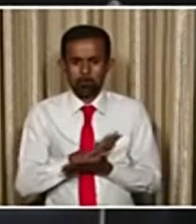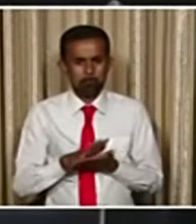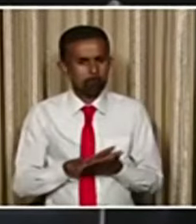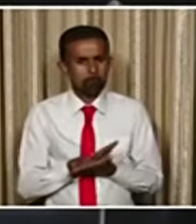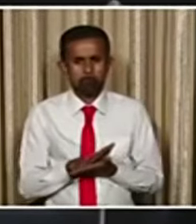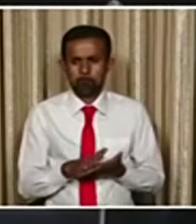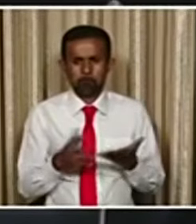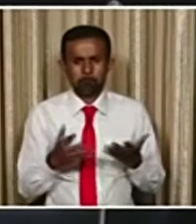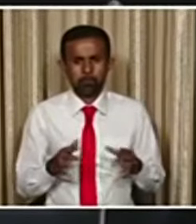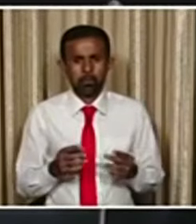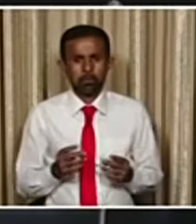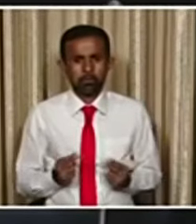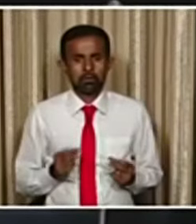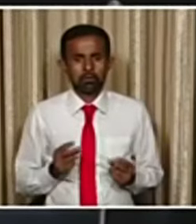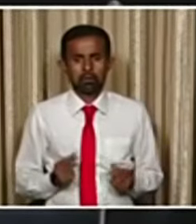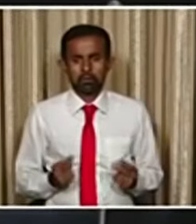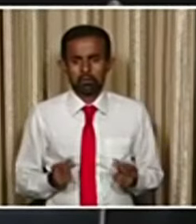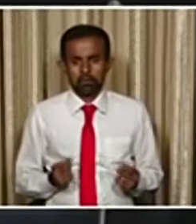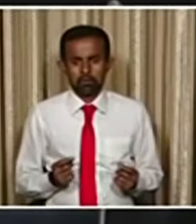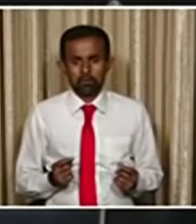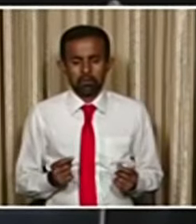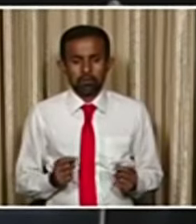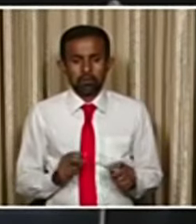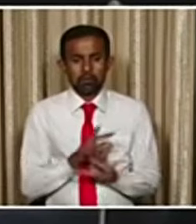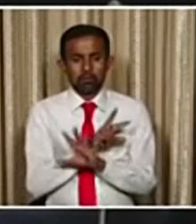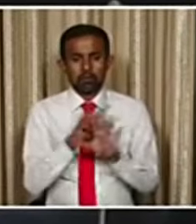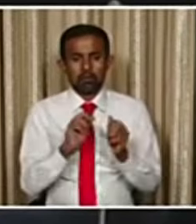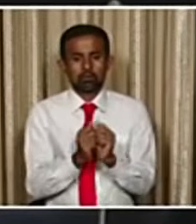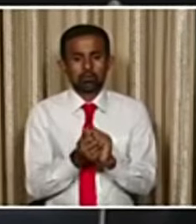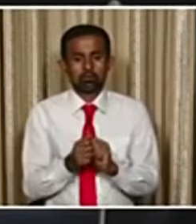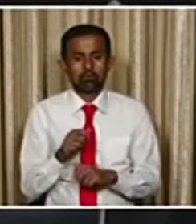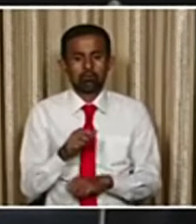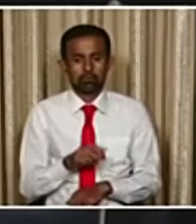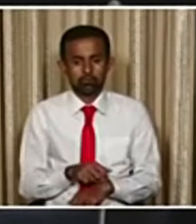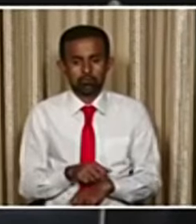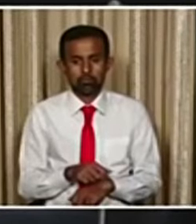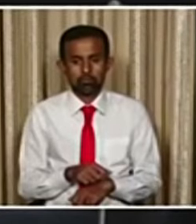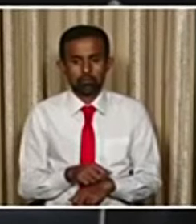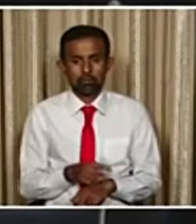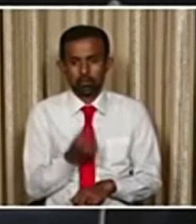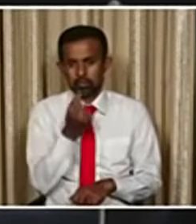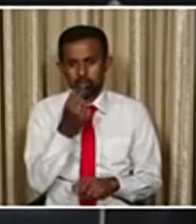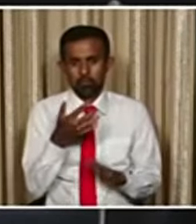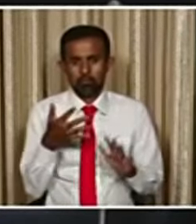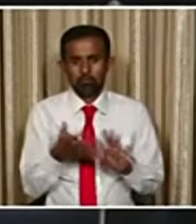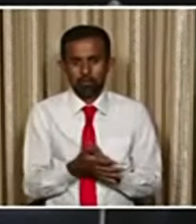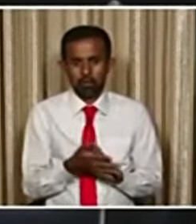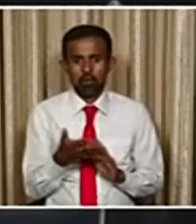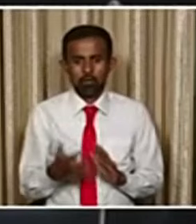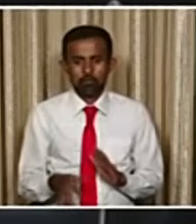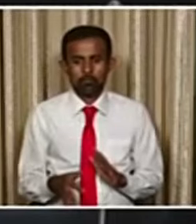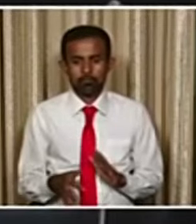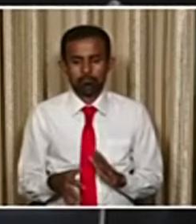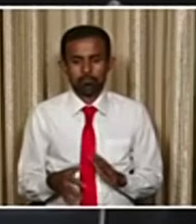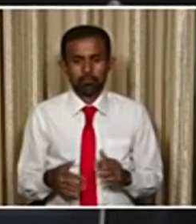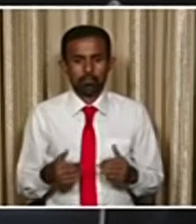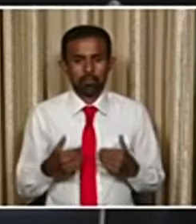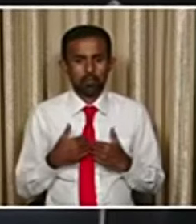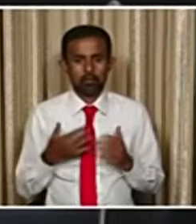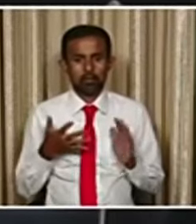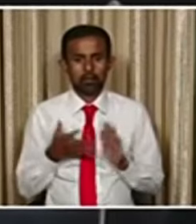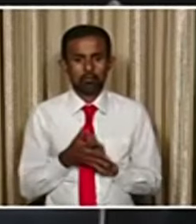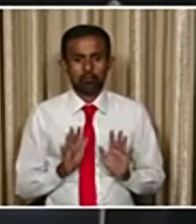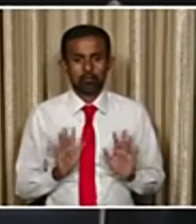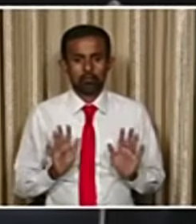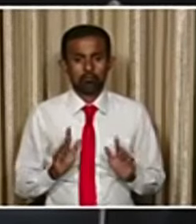ಪೆಹದಿಲಿ ಏ ಕಡಿಮುಡಿಯೇ ಸಿದ್ಧ ವೆಚ್ಚ ಏ ದಾಟವನ ಸಂಶೋಧನೆ ಕರ್ನಕೊಟ ಯಂ ಅಡುಪಾಡು ಎಲ್ಲಾದೇನು ಮೇ ಅಪಿಕರಪು